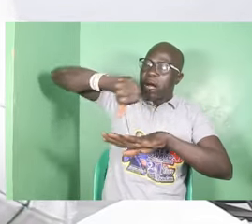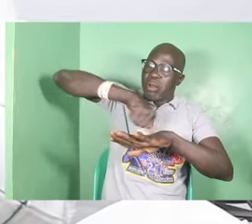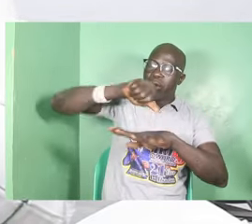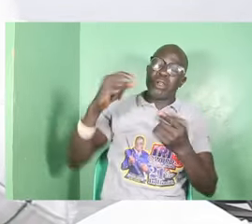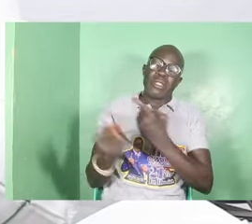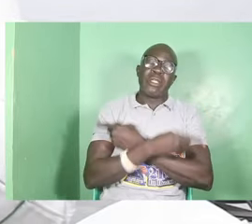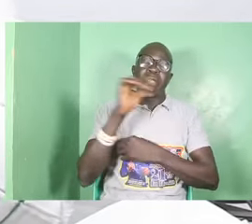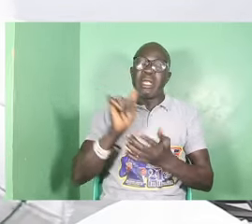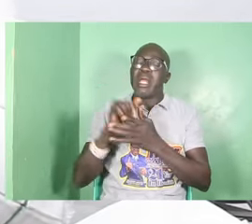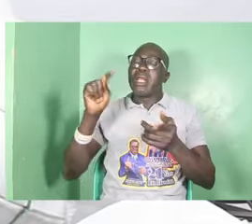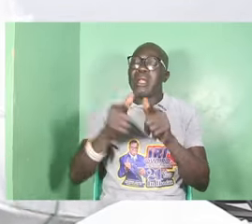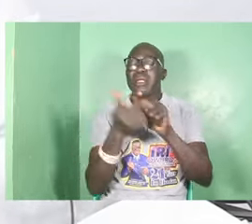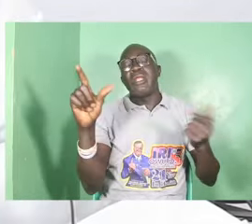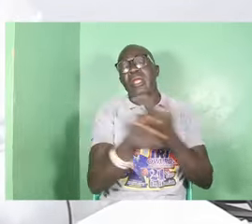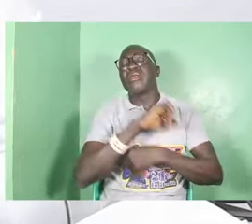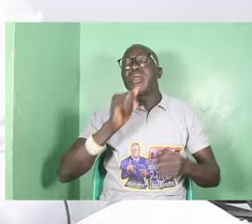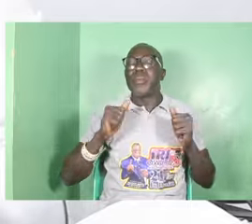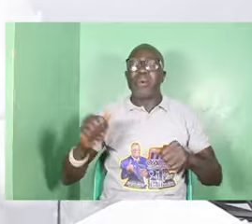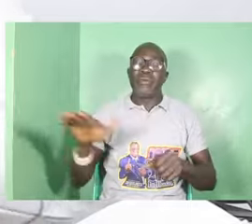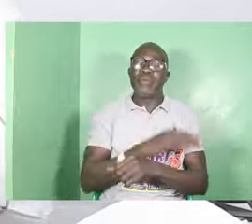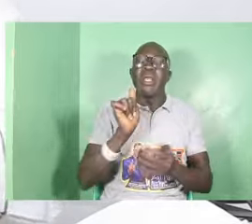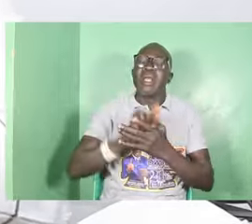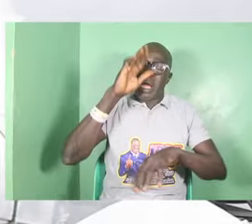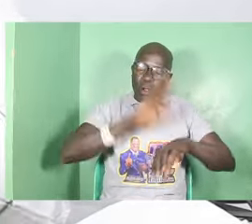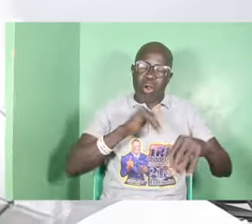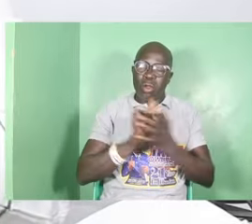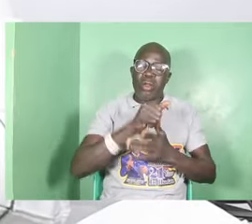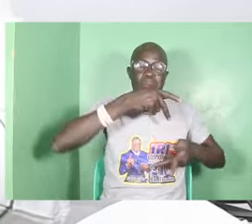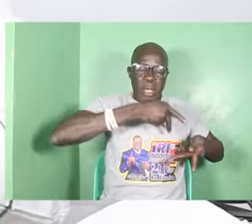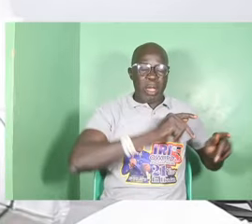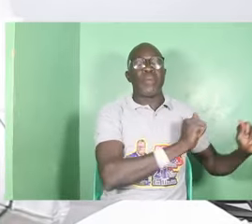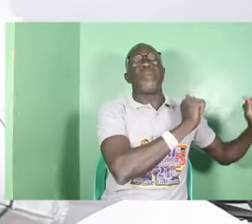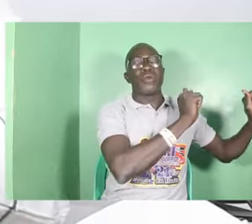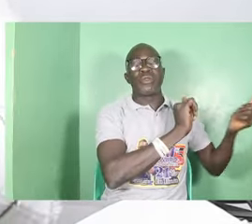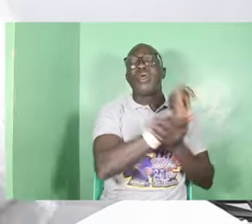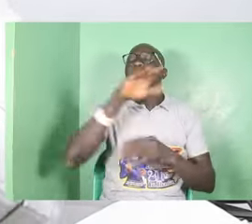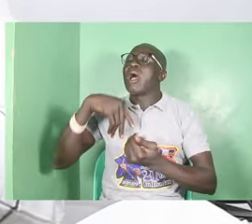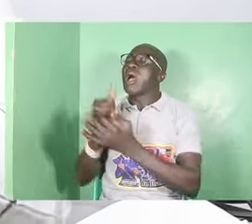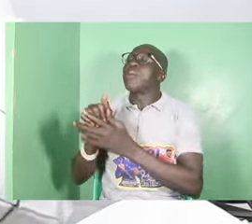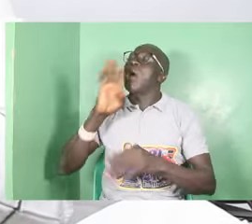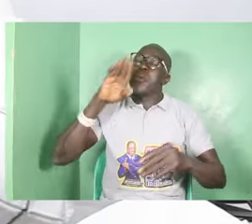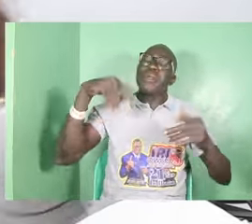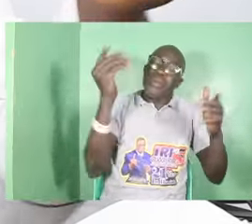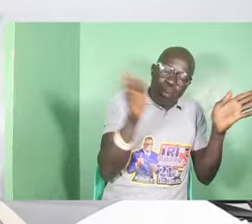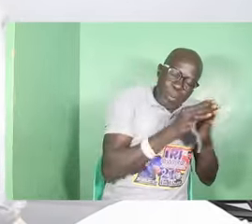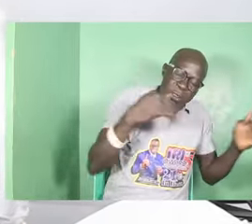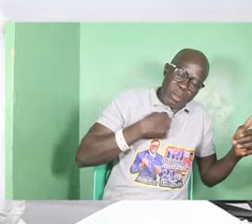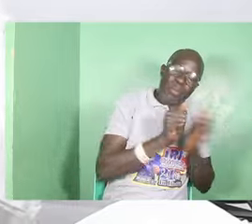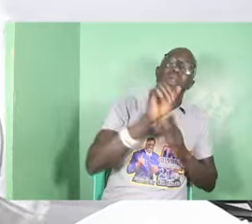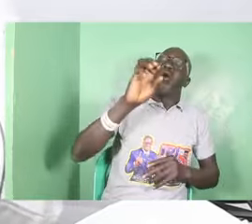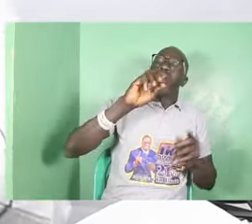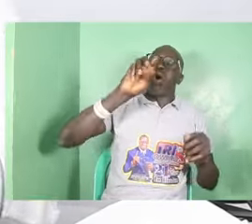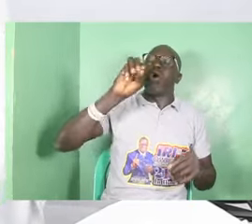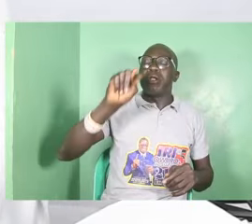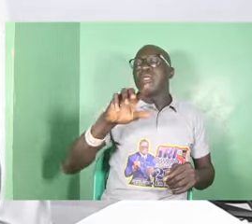Wọ ọjọ́ ìfàlóró yọ. Ọjọ́ tó ní agbára. Ọjọ́ tó a pè mí ní apostate. Yeah, I was another time. Ẹ ọ̀tá ni ó ti bá mi. He to meet me. Tá a bá